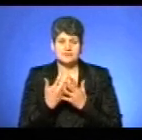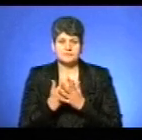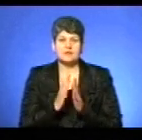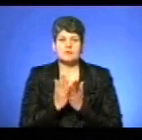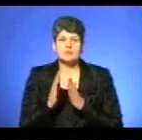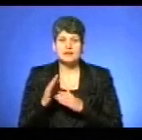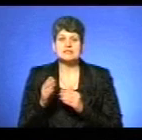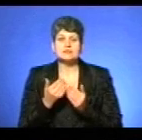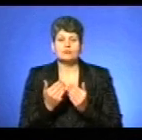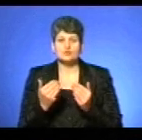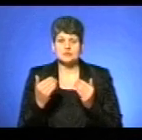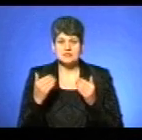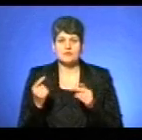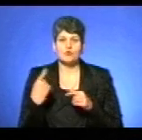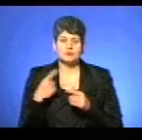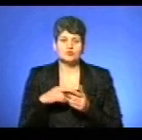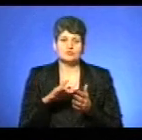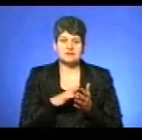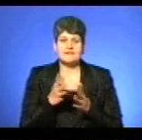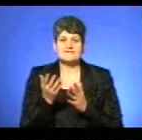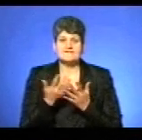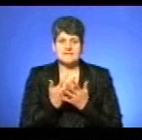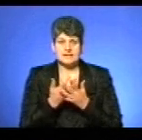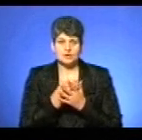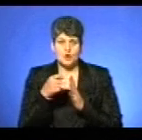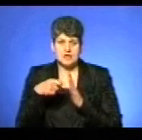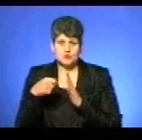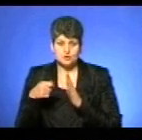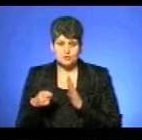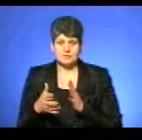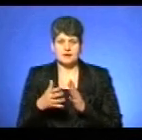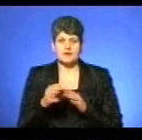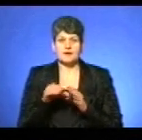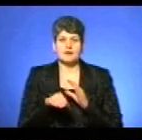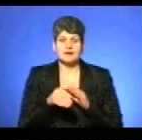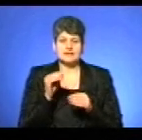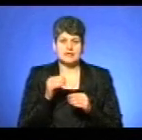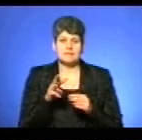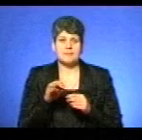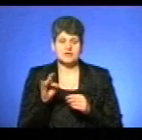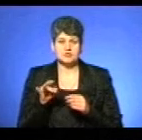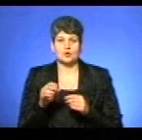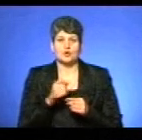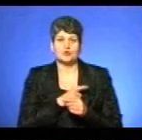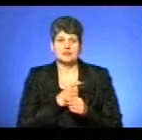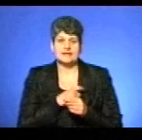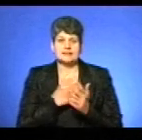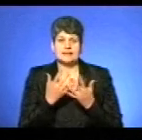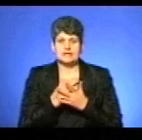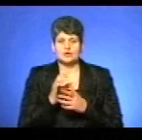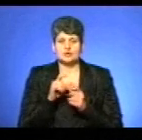музею «Літературне Тернопілля» в обласному центрі відеорезюме дітей записує кастинг-менеджер Одеської кіностудії Альона